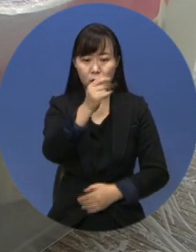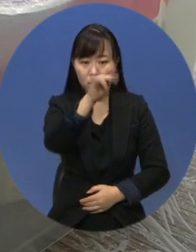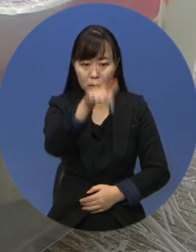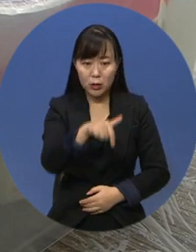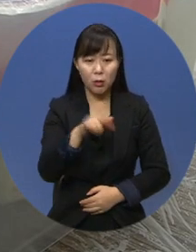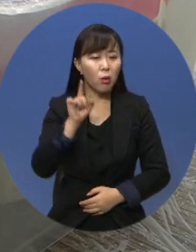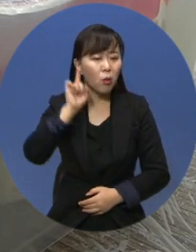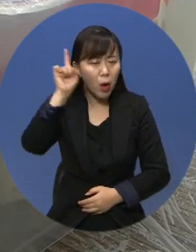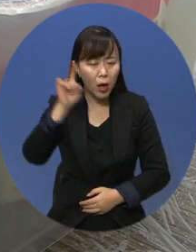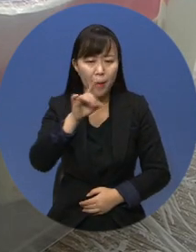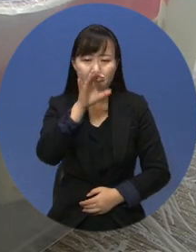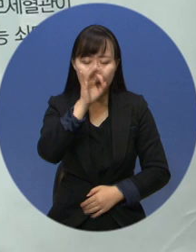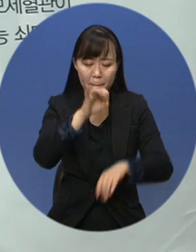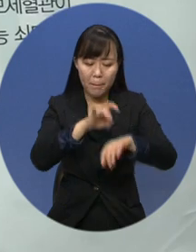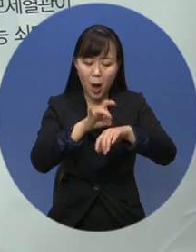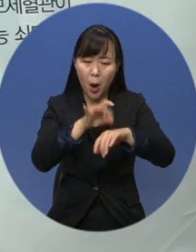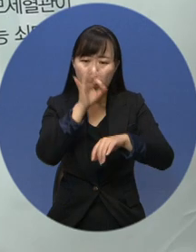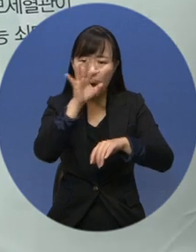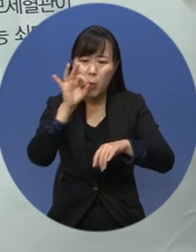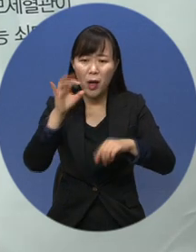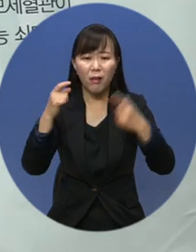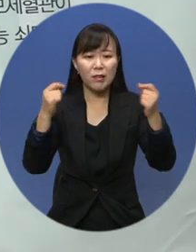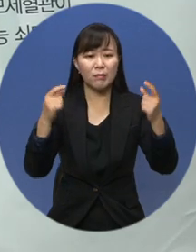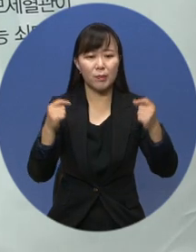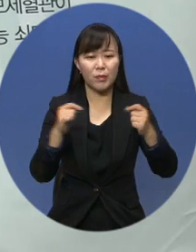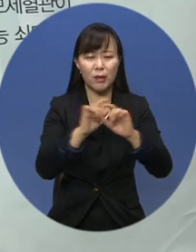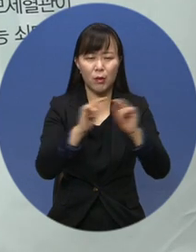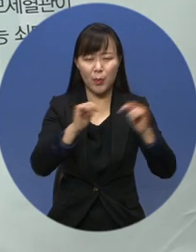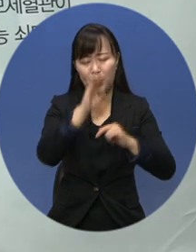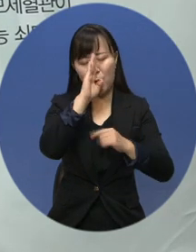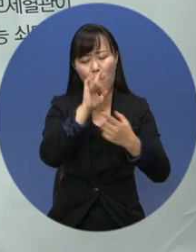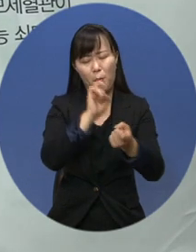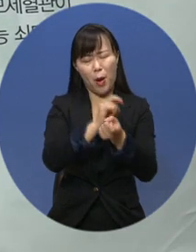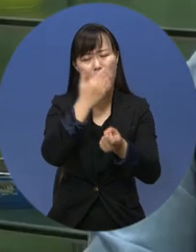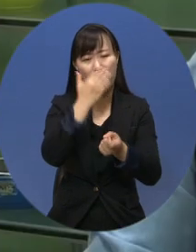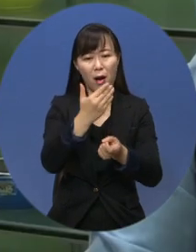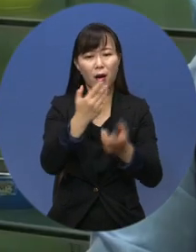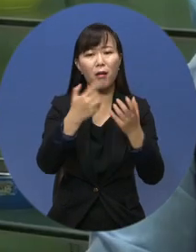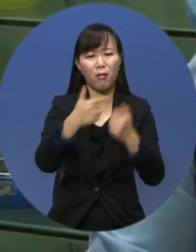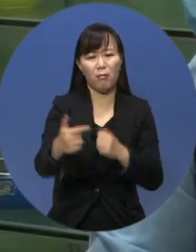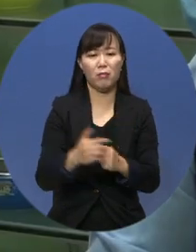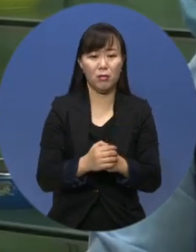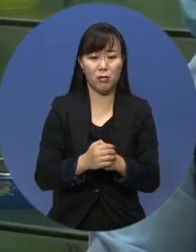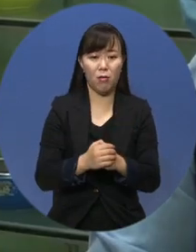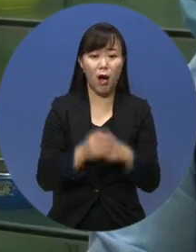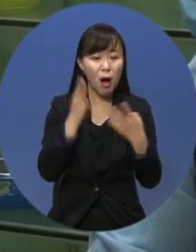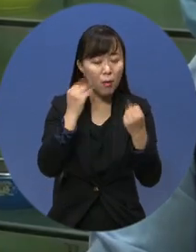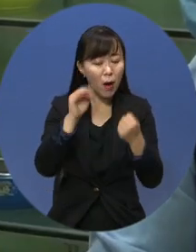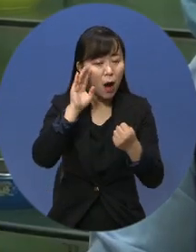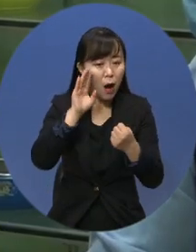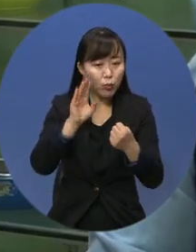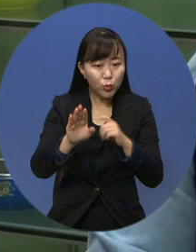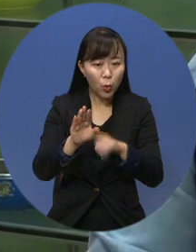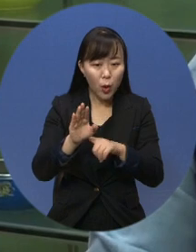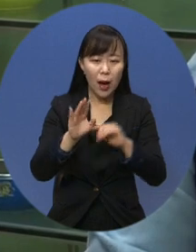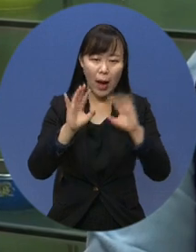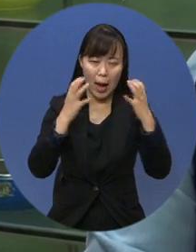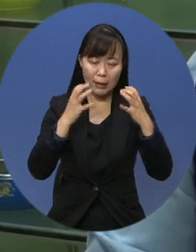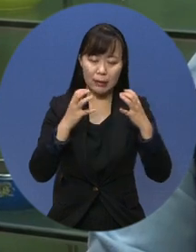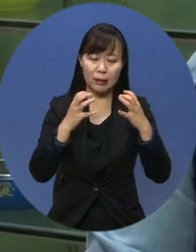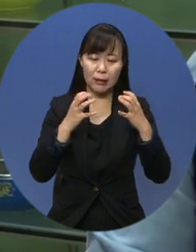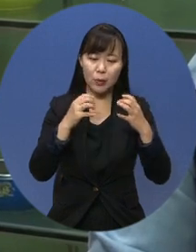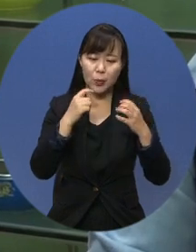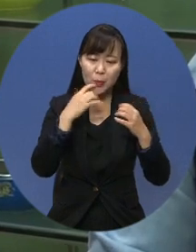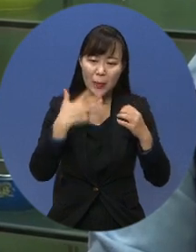고혈압, 골다공증 등 여러 가지 질병에 걸릴 확률이 높아진다라며 앞으로도 아이들이 싱겁게 먹는